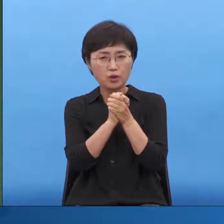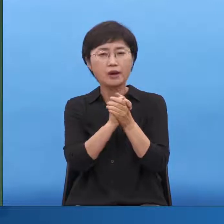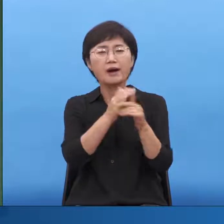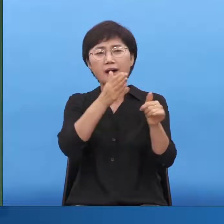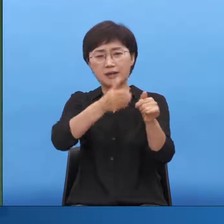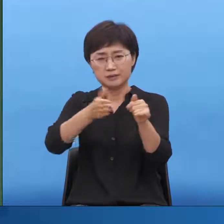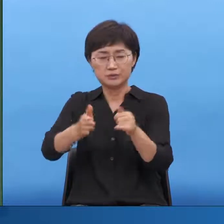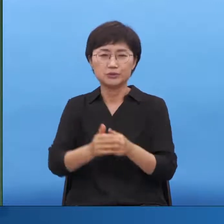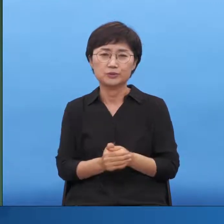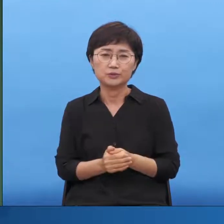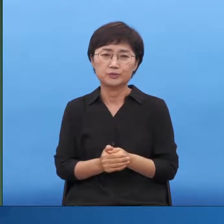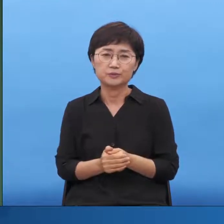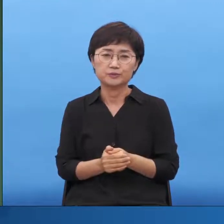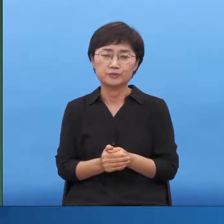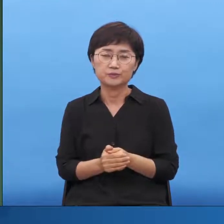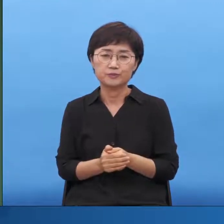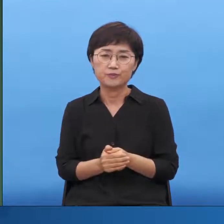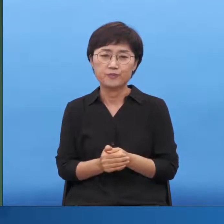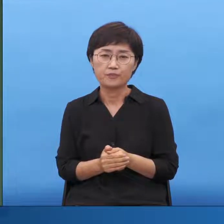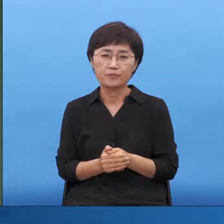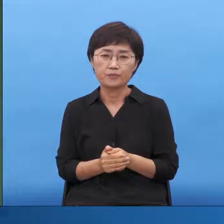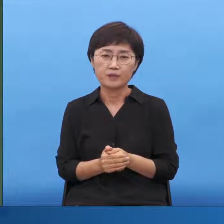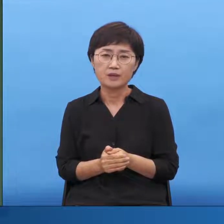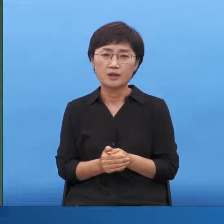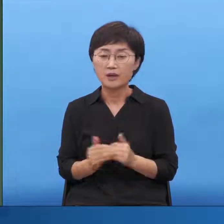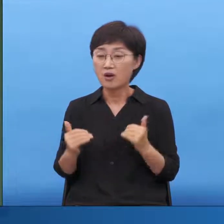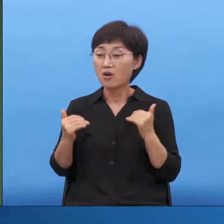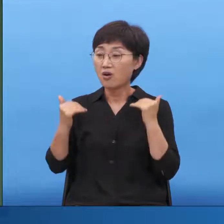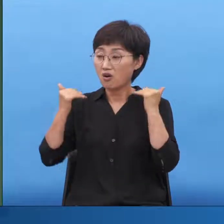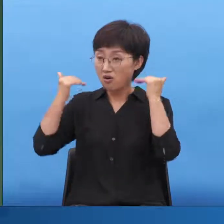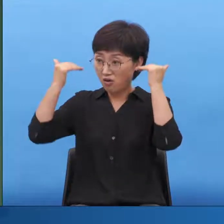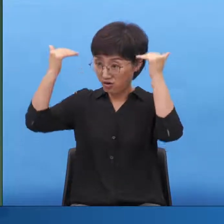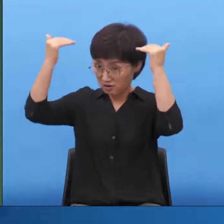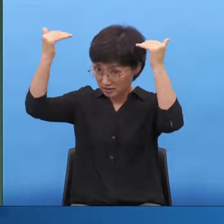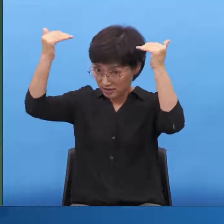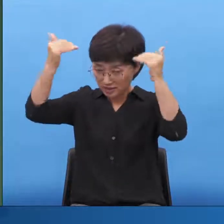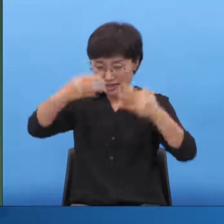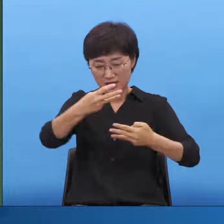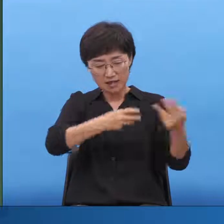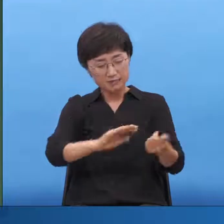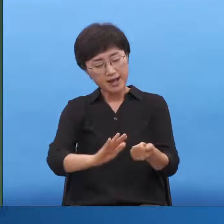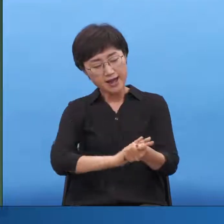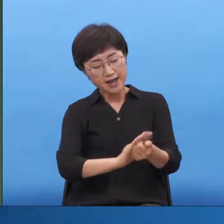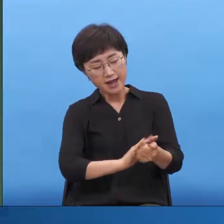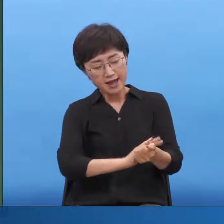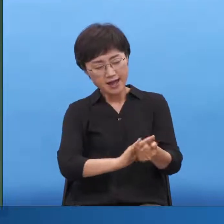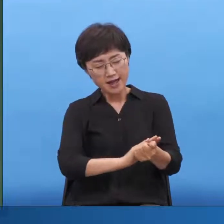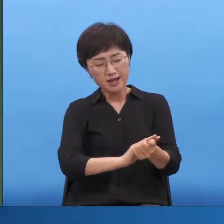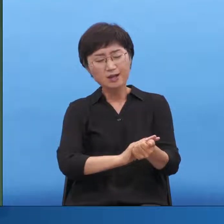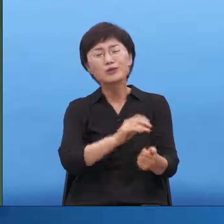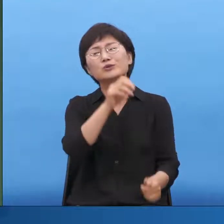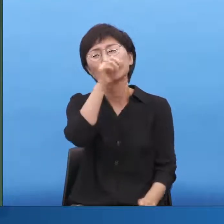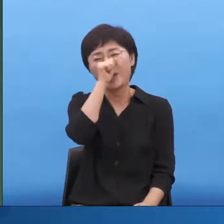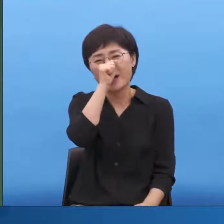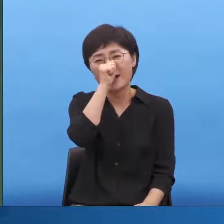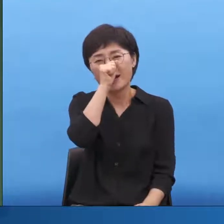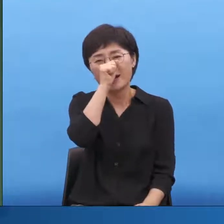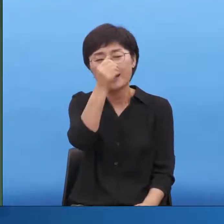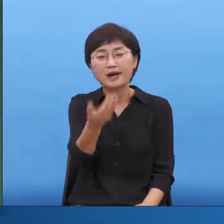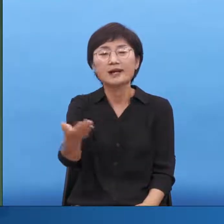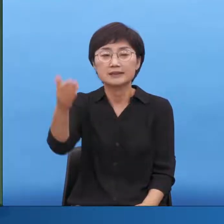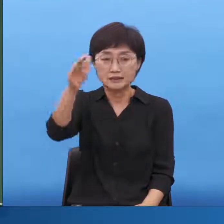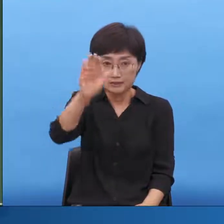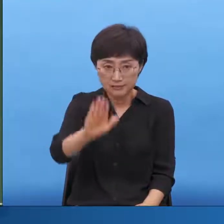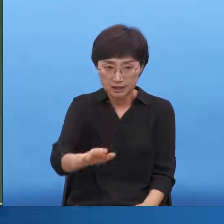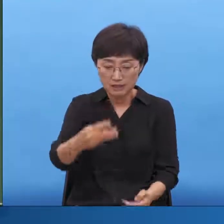우리가 잘 해주고 잘 돌봐주는 것도 중요하지만은. 혼자서 이걸 할 수 있어야 되고 이걸 알아야 돼요.